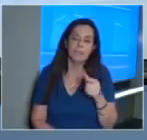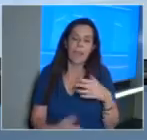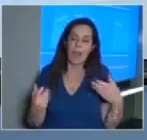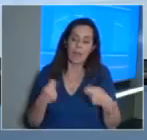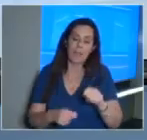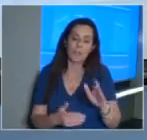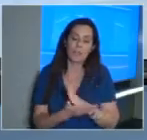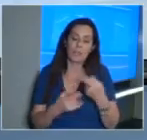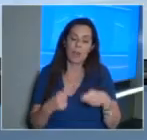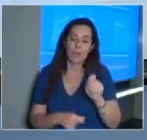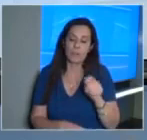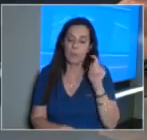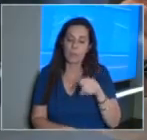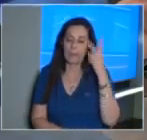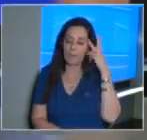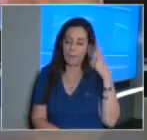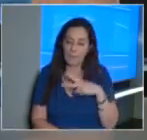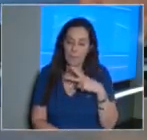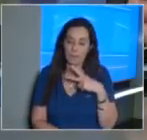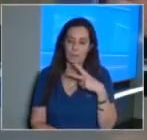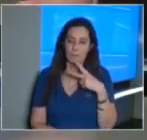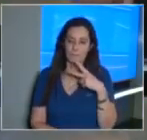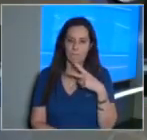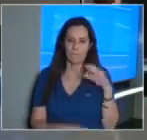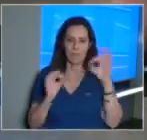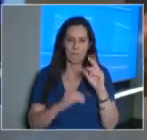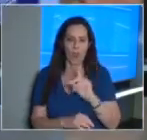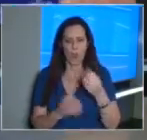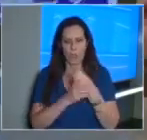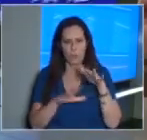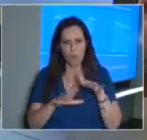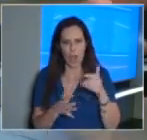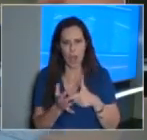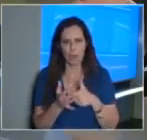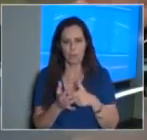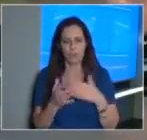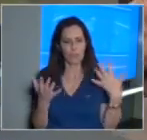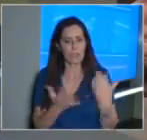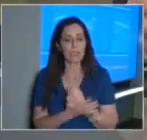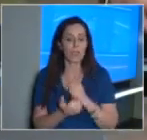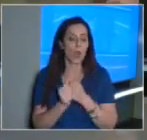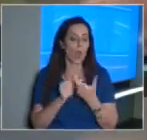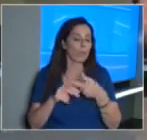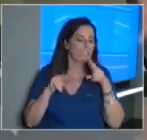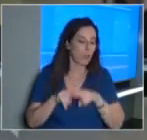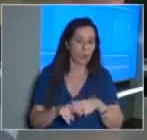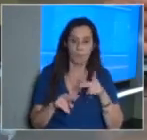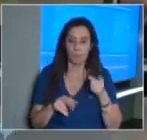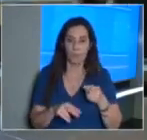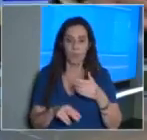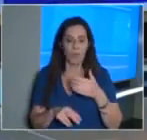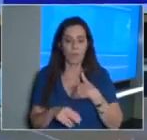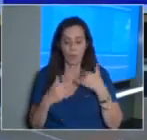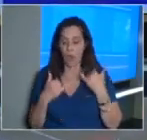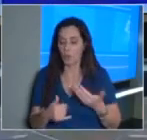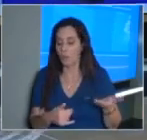חברי הכנסת. זאת אומרת, אם חברי הכנסת מגיעים למסקנה אף אחד אחר לא ירכיב ממשלה שתצליח או תשרוד, ובכל מקרה אנחנו